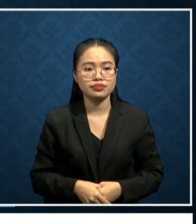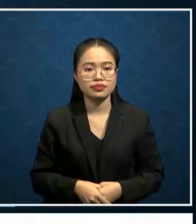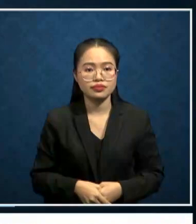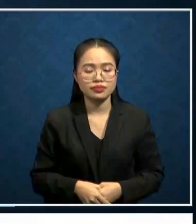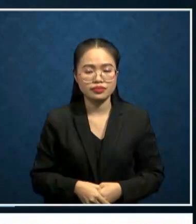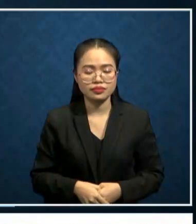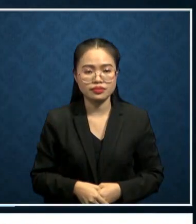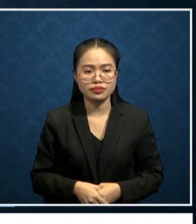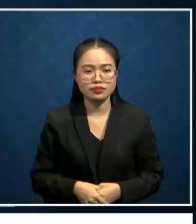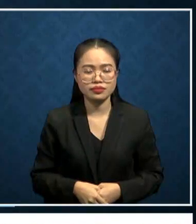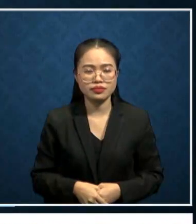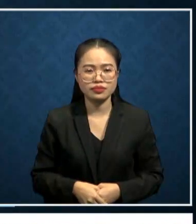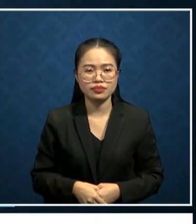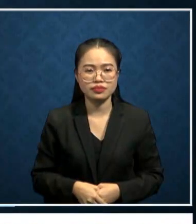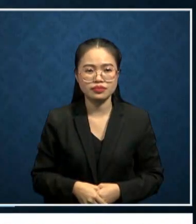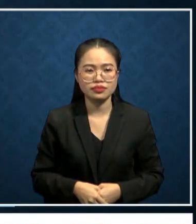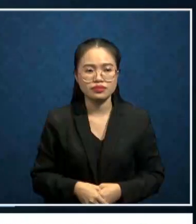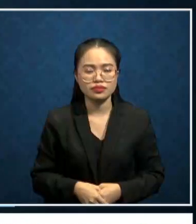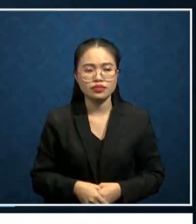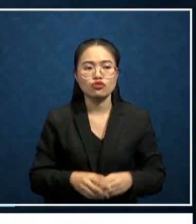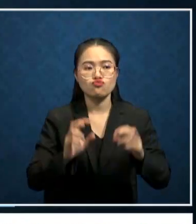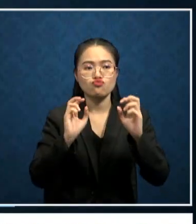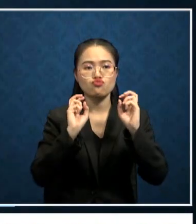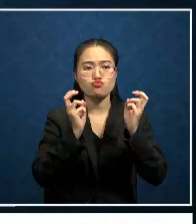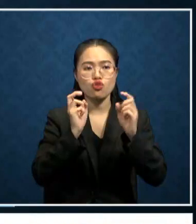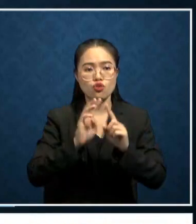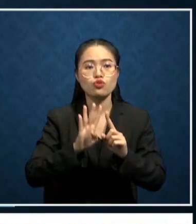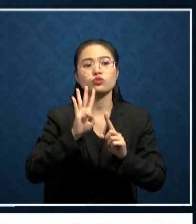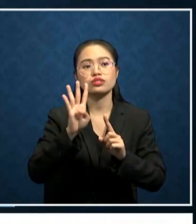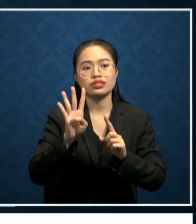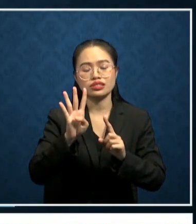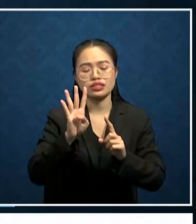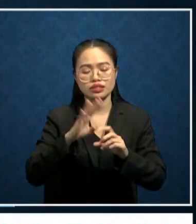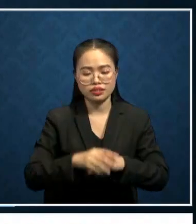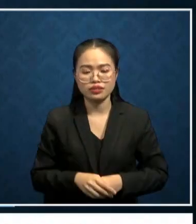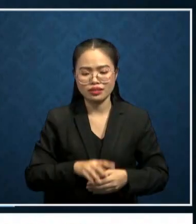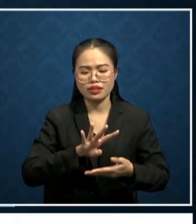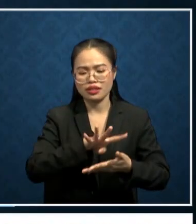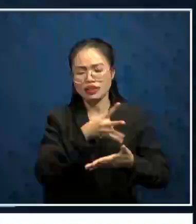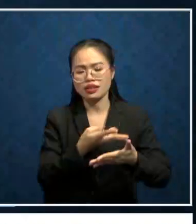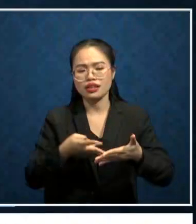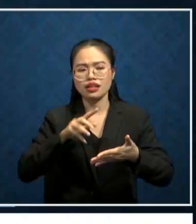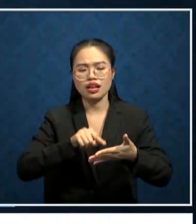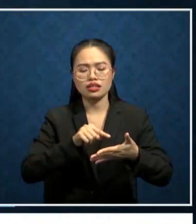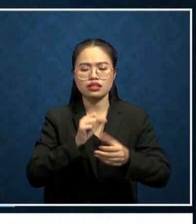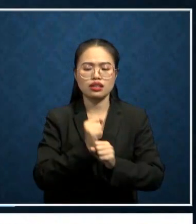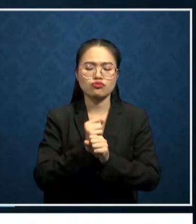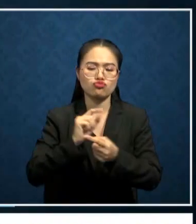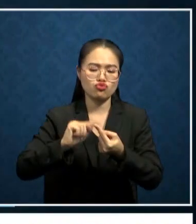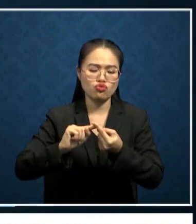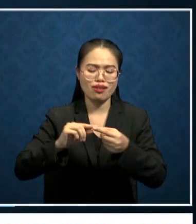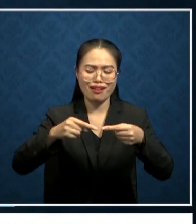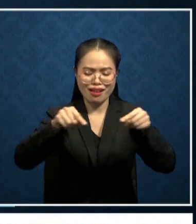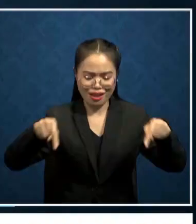ครับหัวข้อย่อยที่ 4กำหนดแนวทางในการปฏิบัติสำหรับผู้รับในใบอนุญาตนะครับประกอบกิจการ